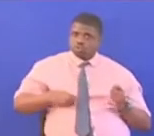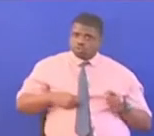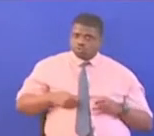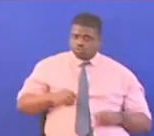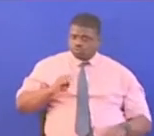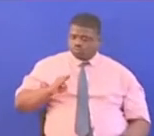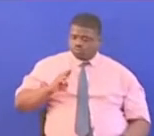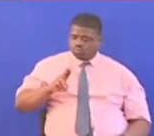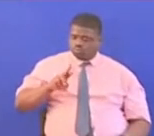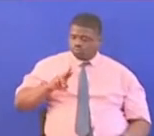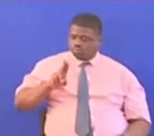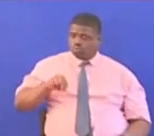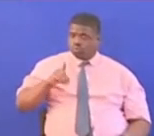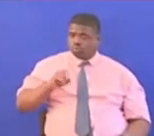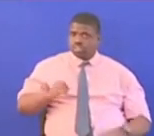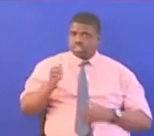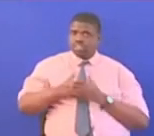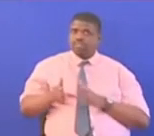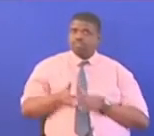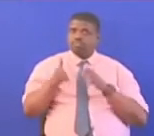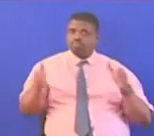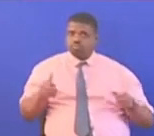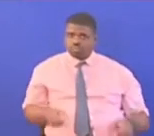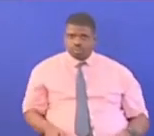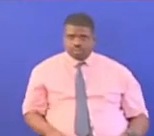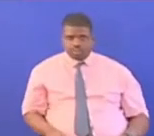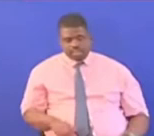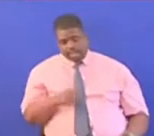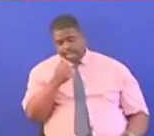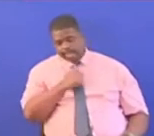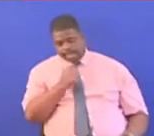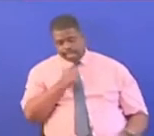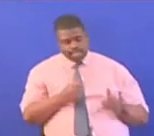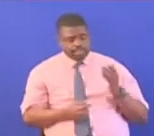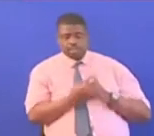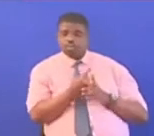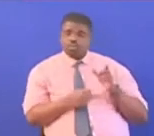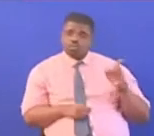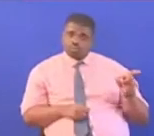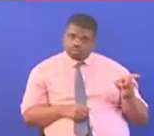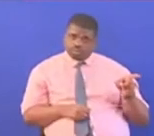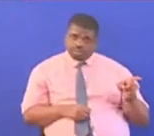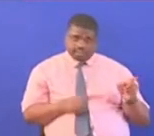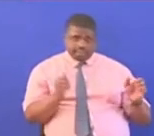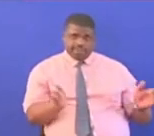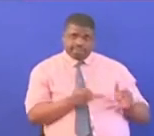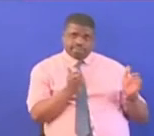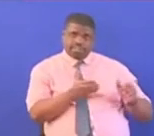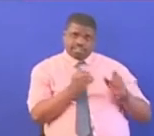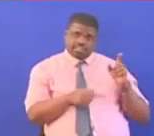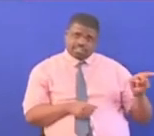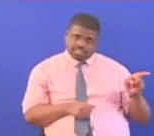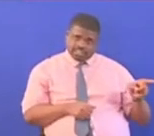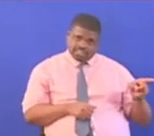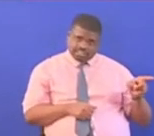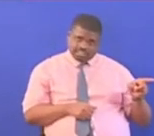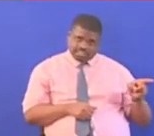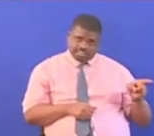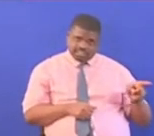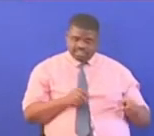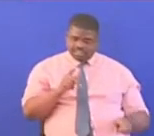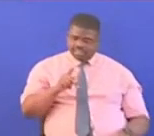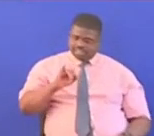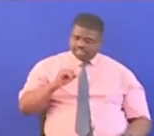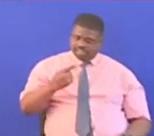Burundi kwa sehemu kubwa yamekuwa yakiimporti asali inayotoka kwenye hifadhi ya